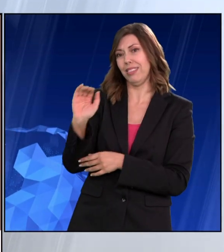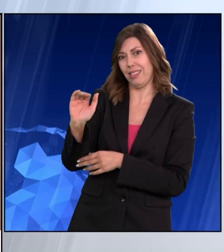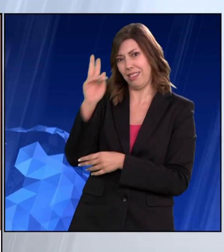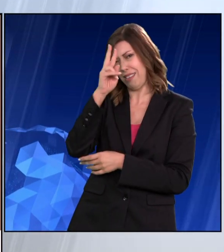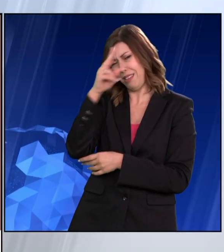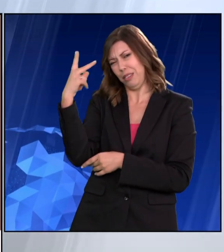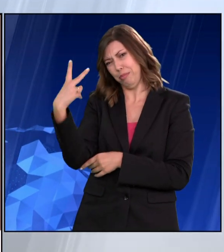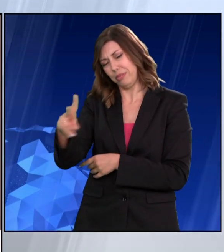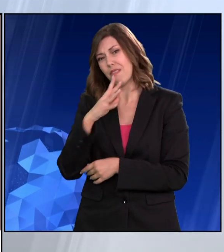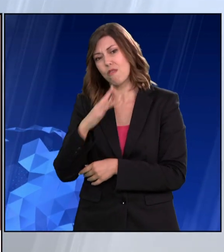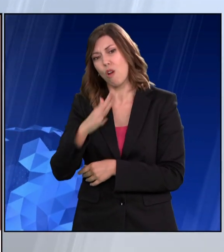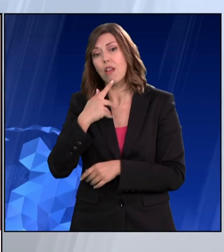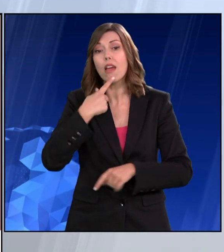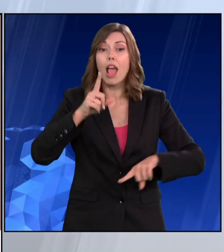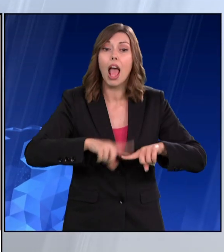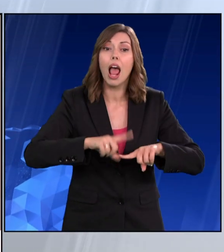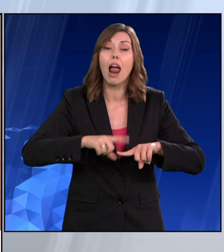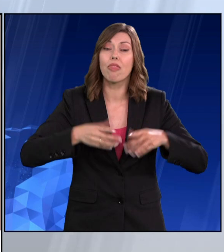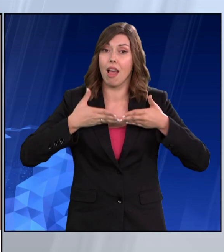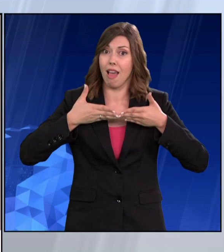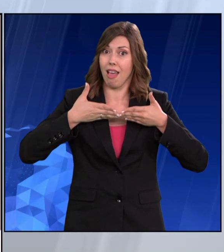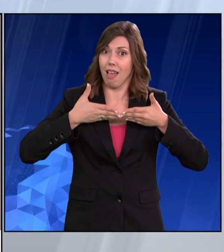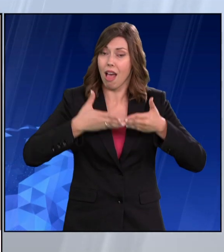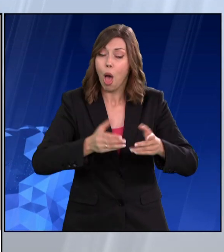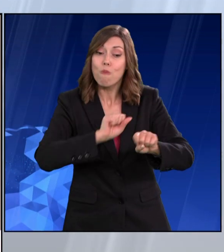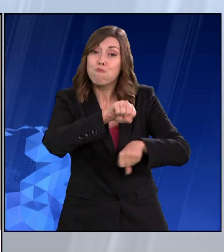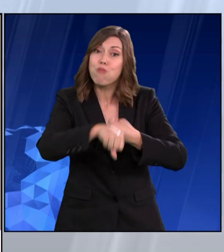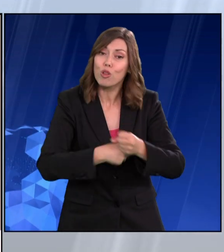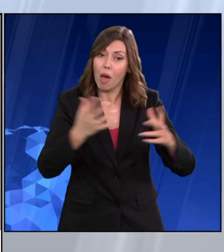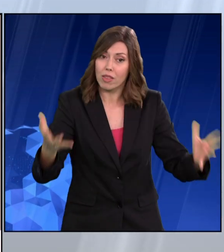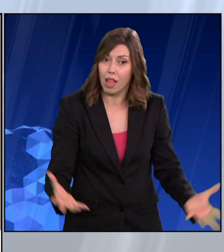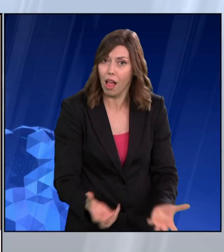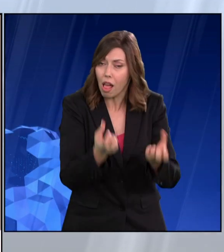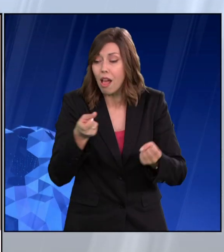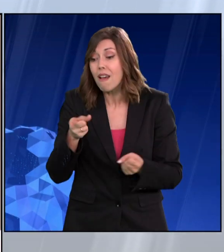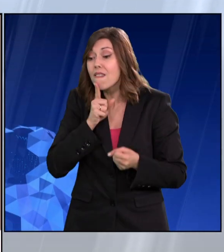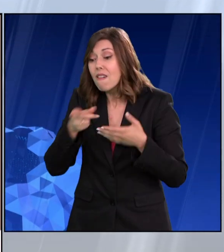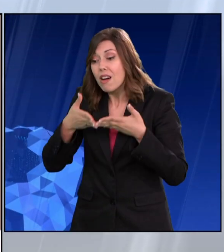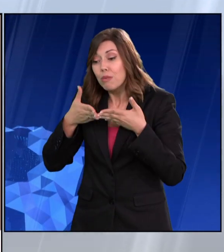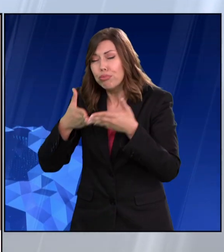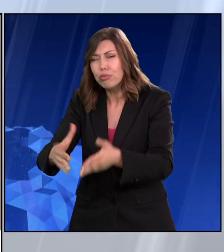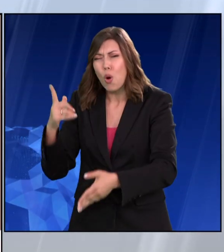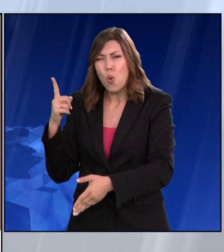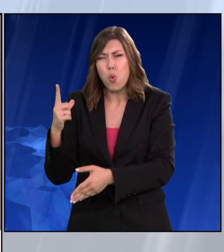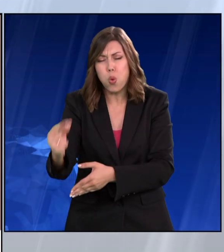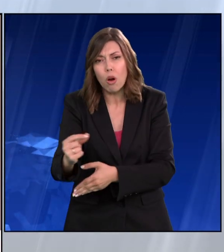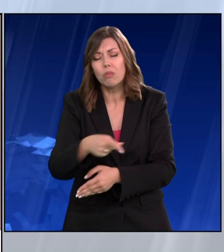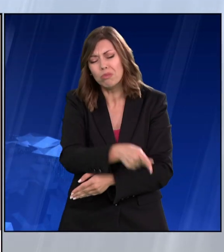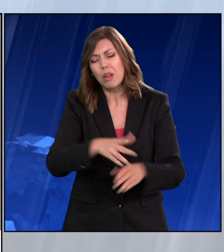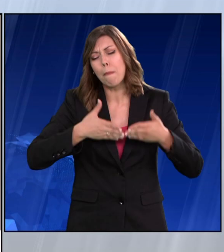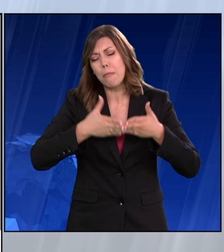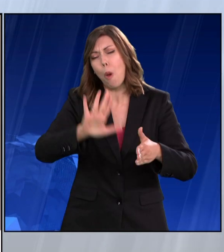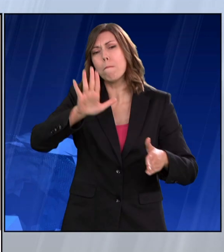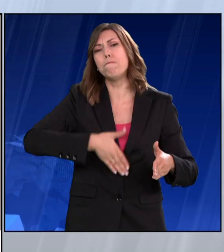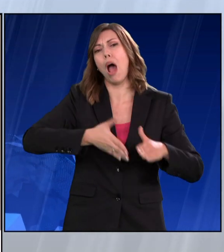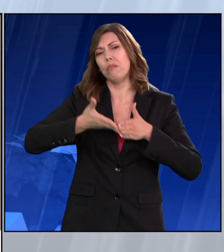γελπτή. Ελληνικό λιμενικό όταν προσπαθήσει να τραβήξει να το φέρει εδώ πάει πολύ γρήγορα αλλά φάρκε τους έχει γυρίσει η ουσία. Γκάλπατ.